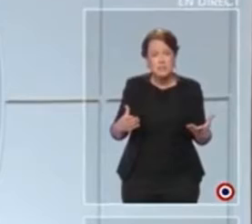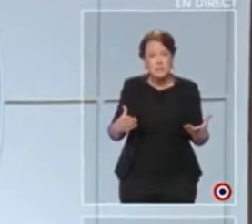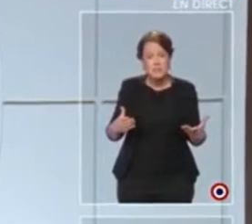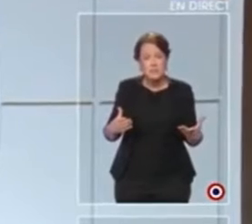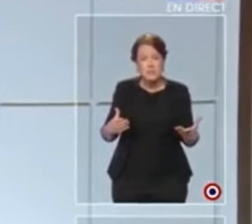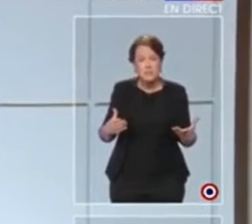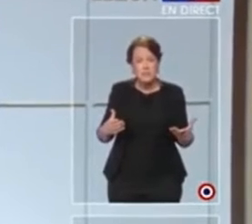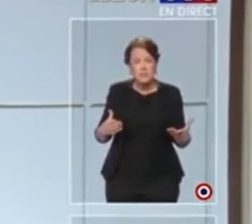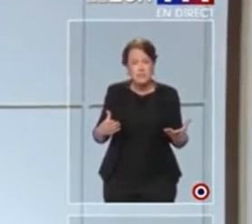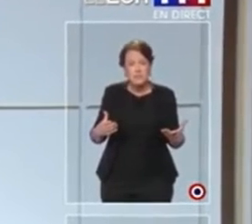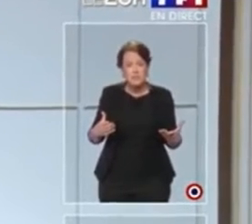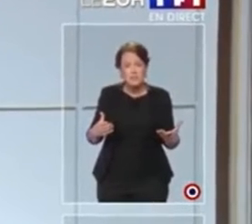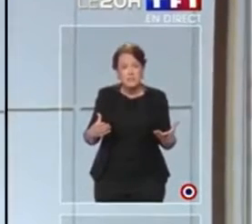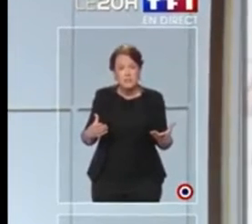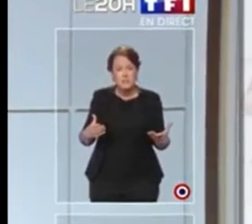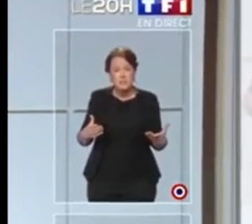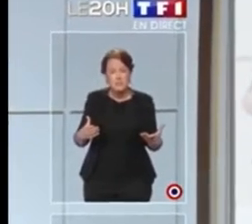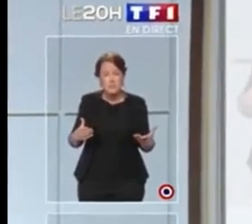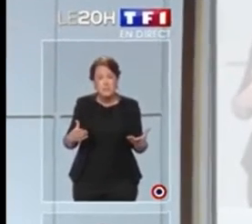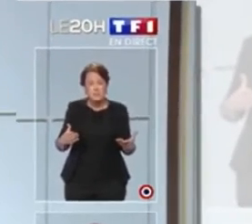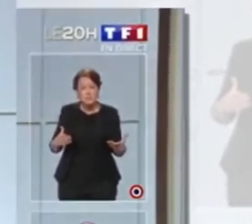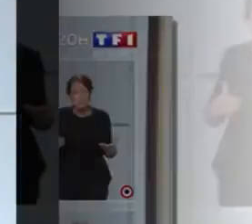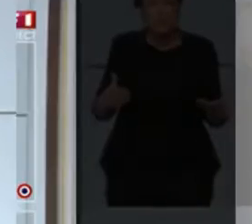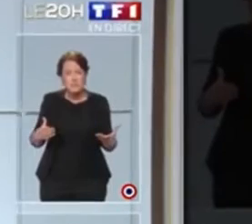45,9% des femmes de moins de 50 ans.